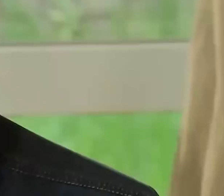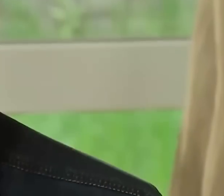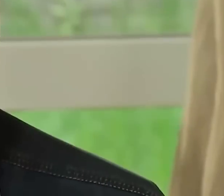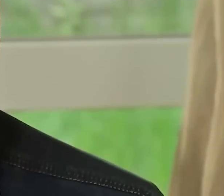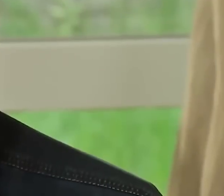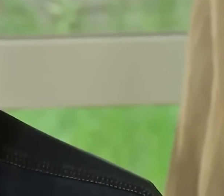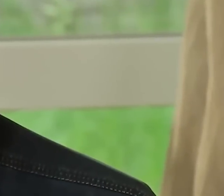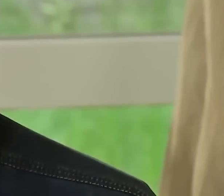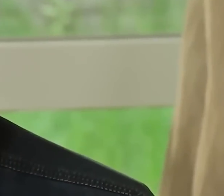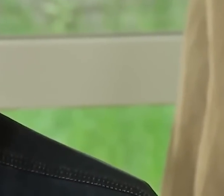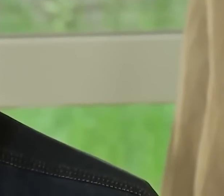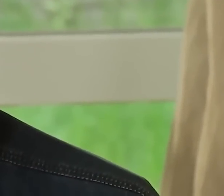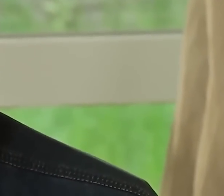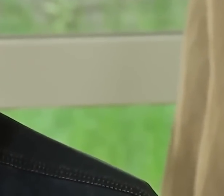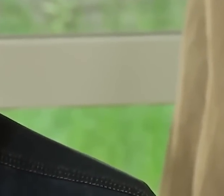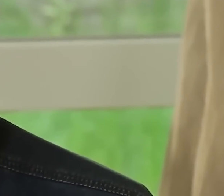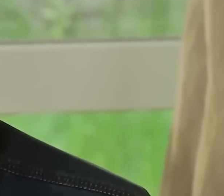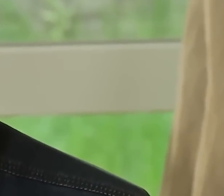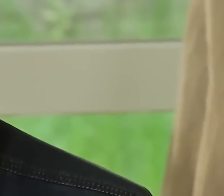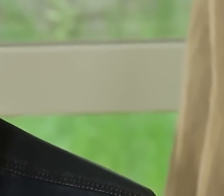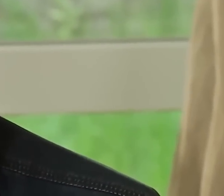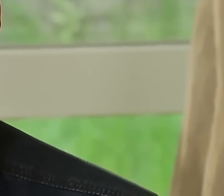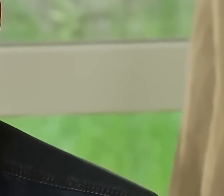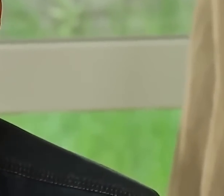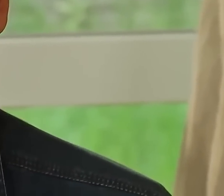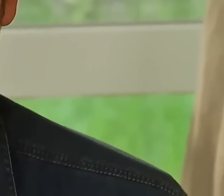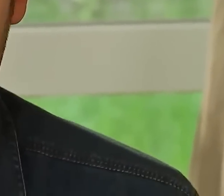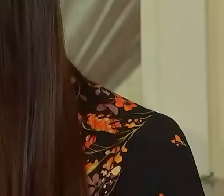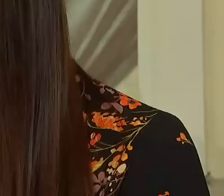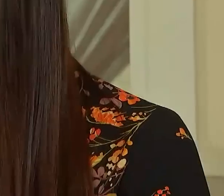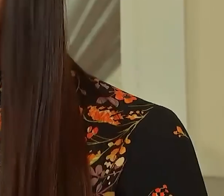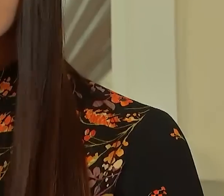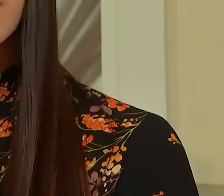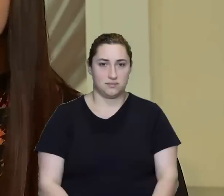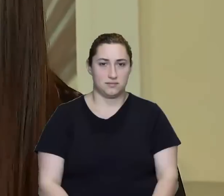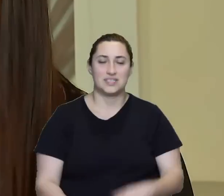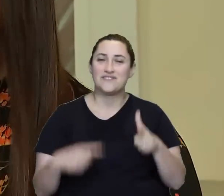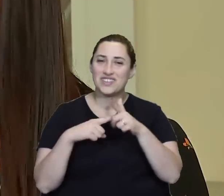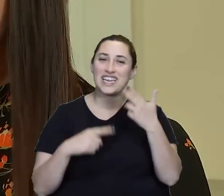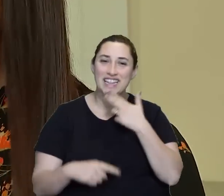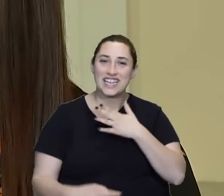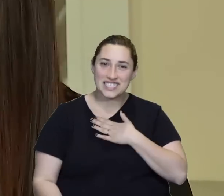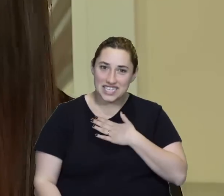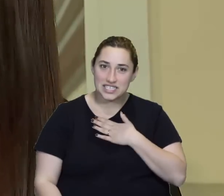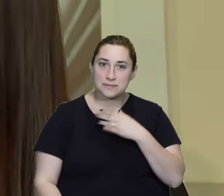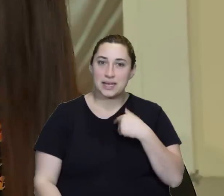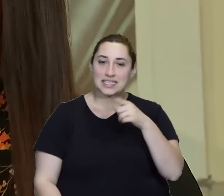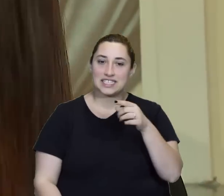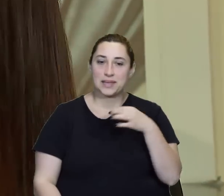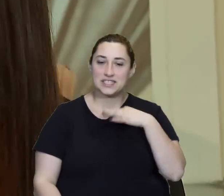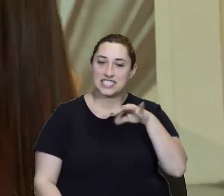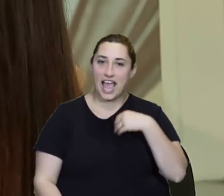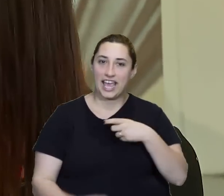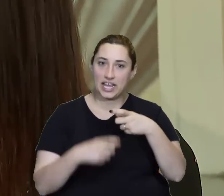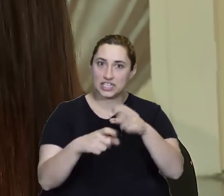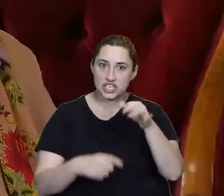da heyecanla, tedirgince ona kaydı. Ömer hüzünle önüne döndü. Fikriye teyzeciğim, ben sana bir çay